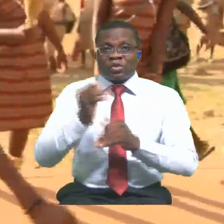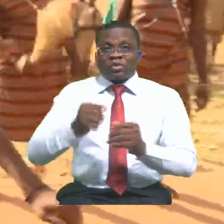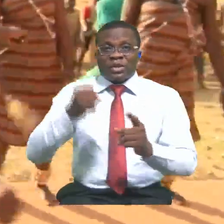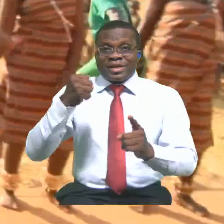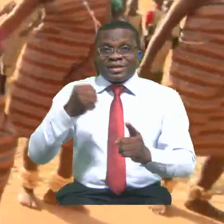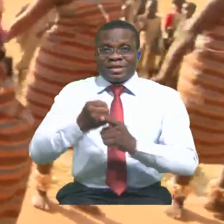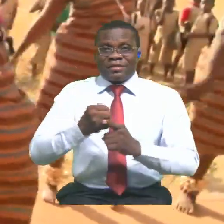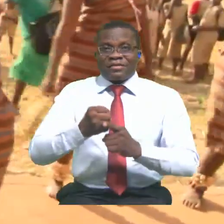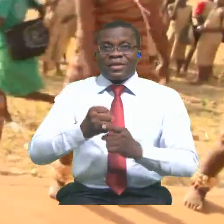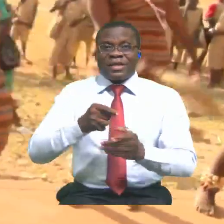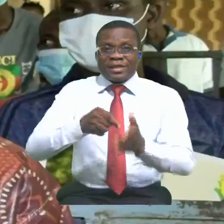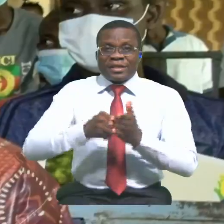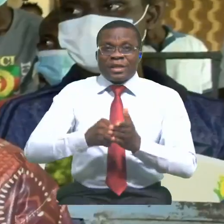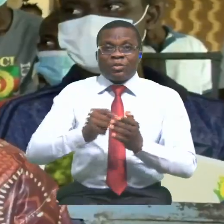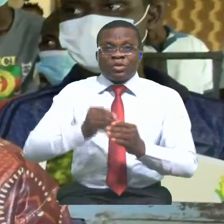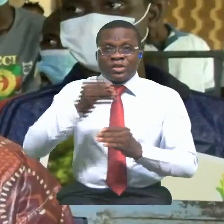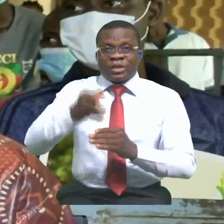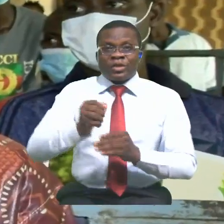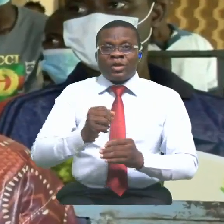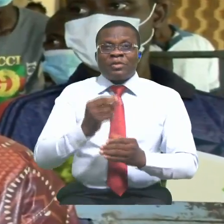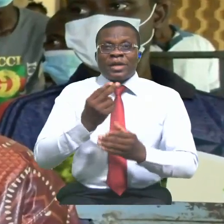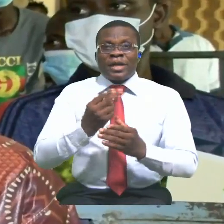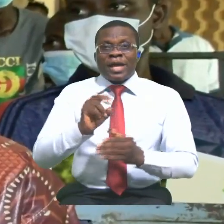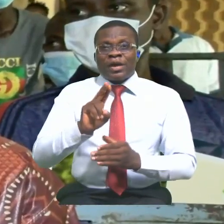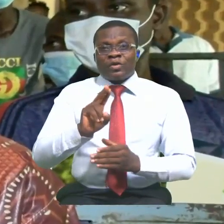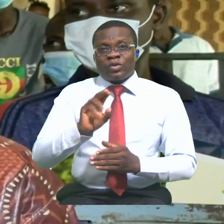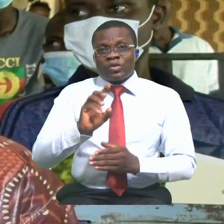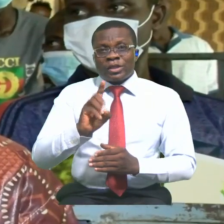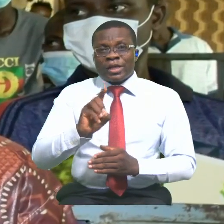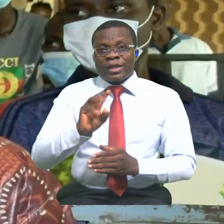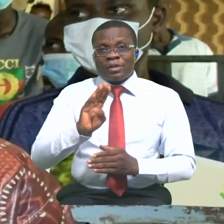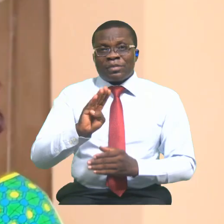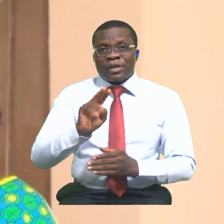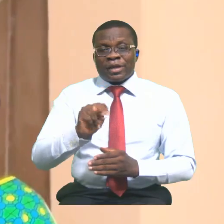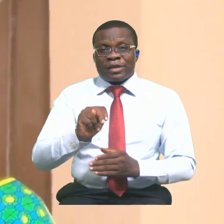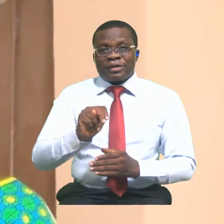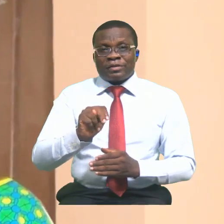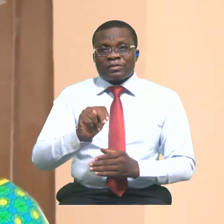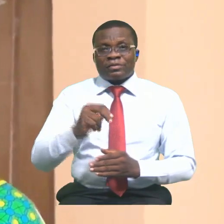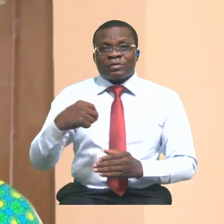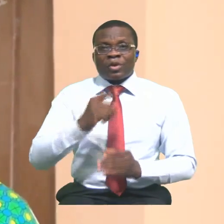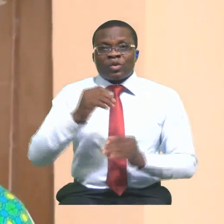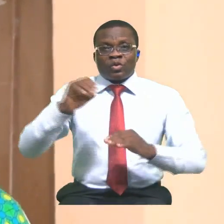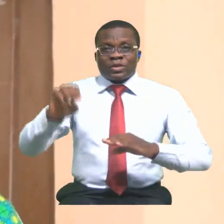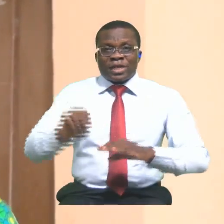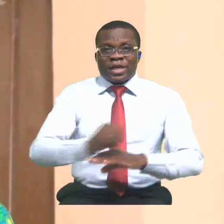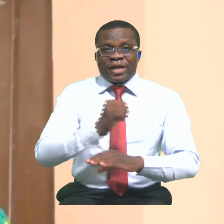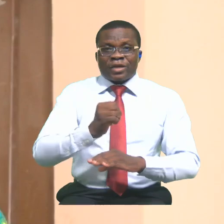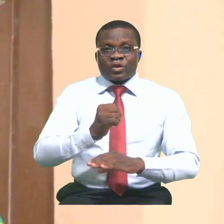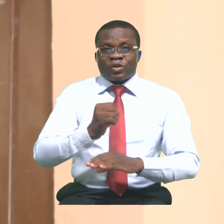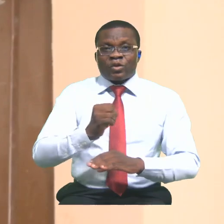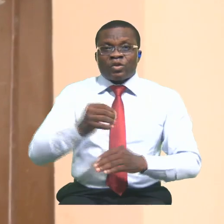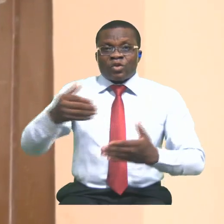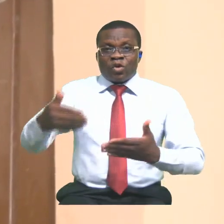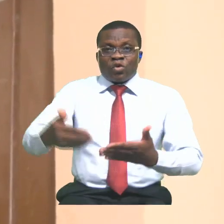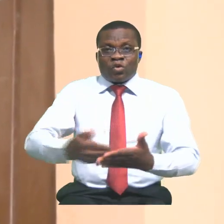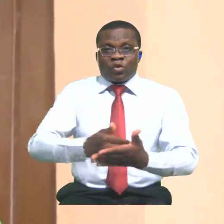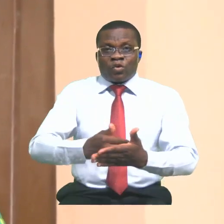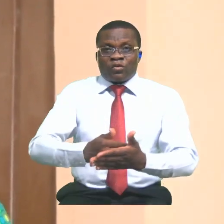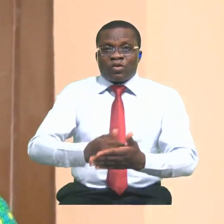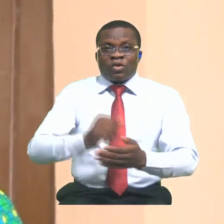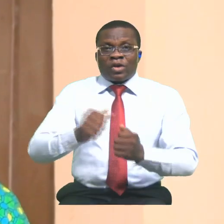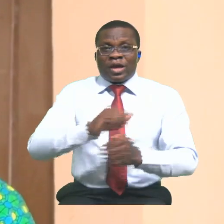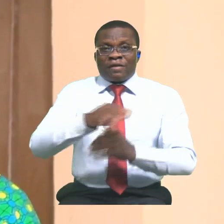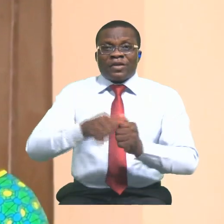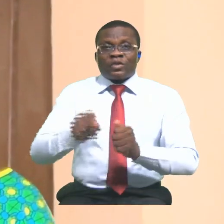qui s'imposent désormais à l'Union démocratique pour un Bénin nouveau. Nous nous engageons de nouveau avec tout